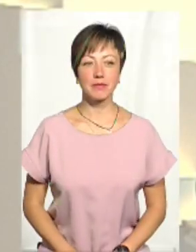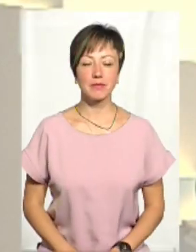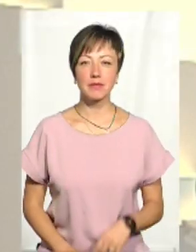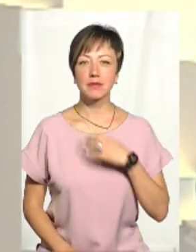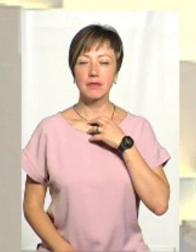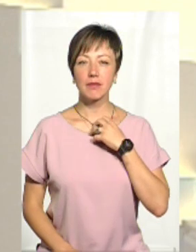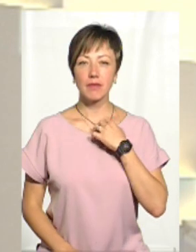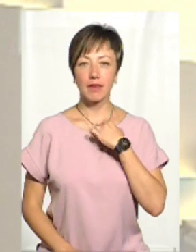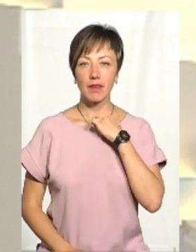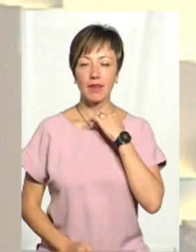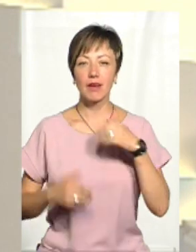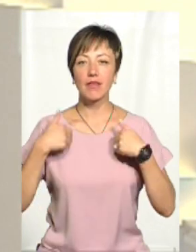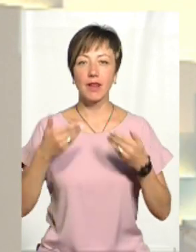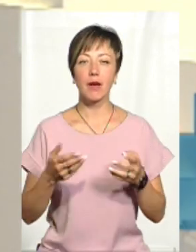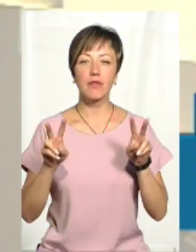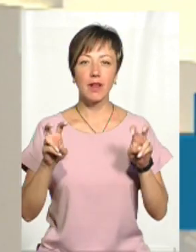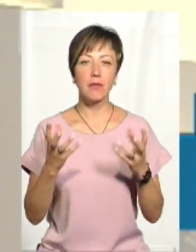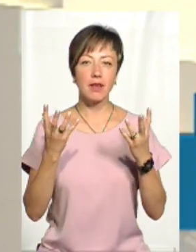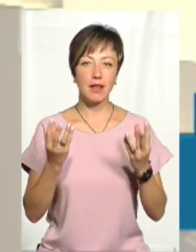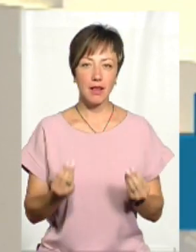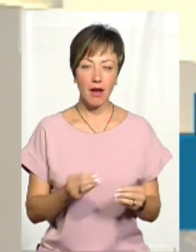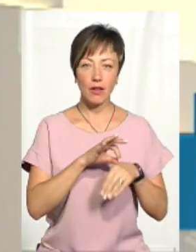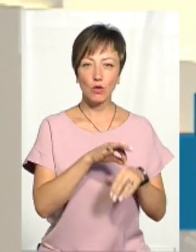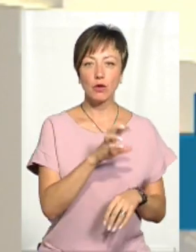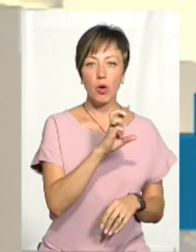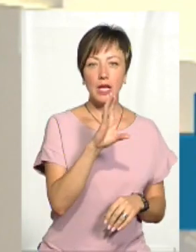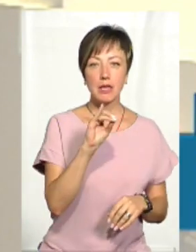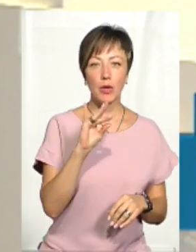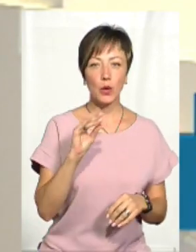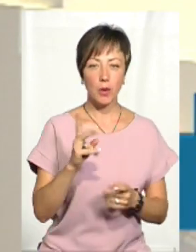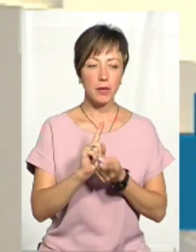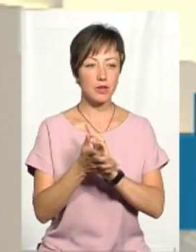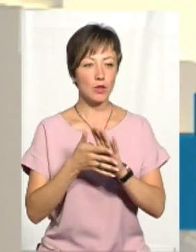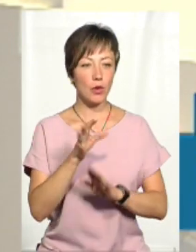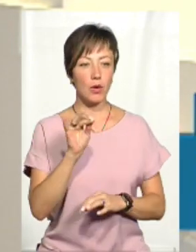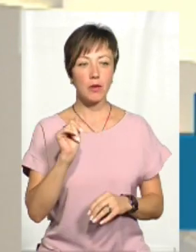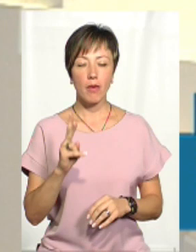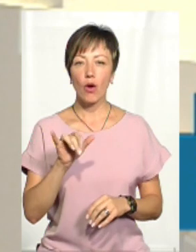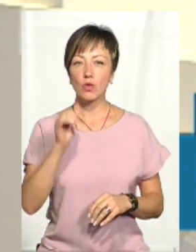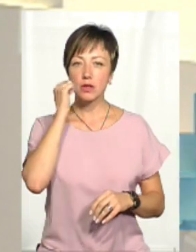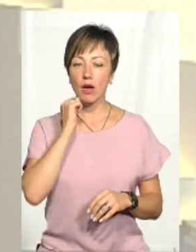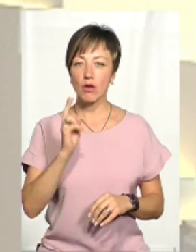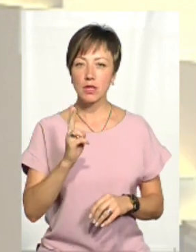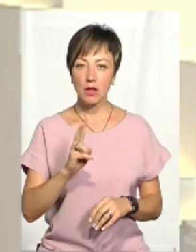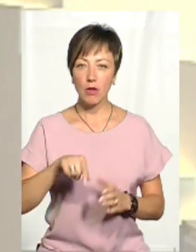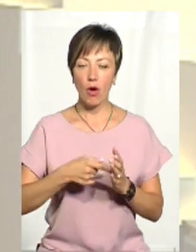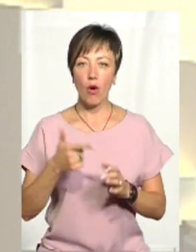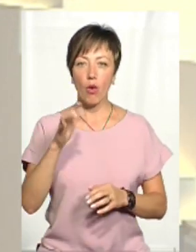вітаємо темі дня. З вами Богдан Семенюк. На жестову мову перекладає Ольга Рибак. У Старокостянтинові та